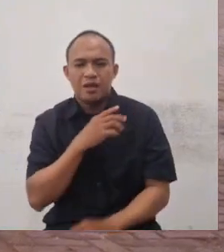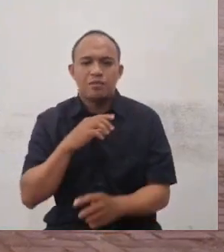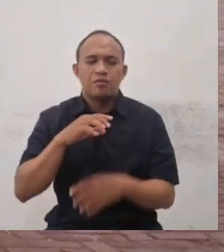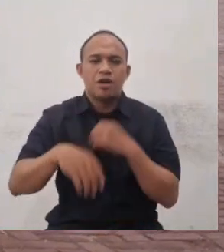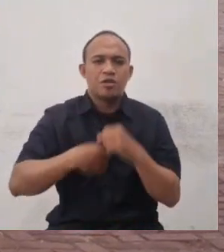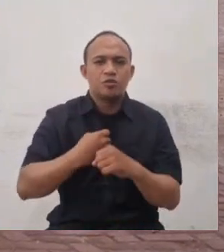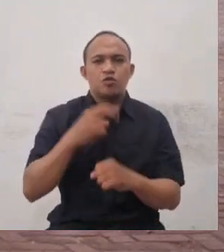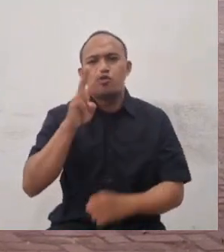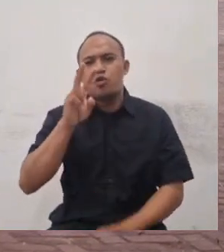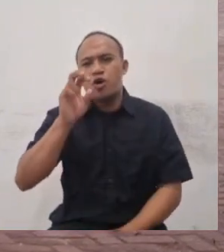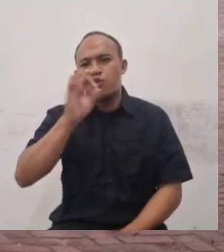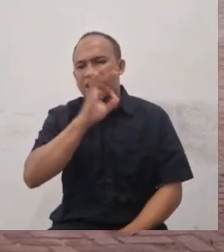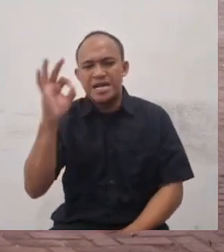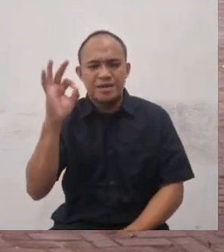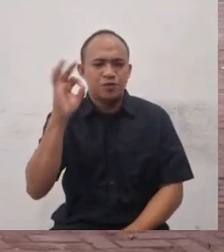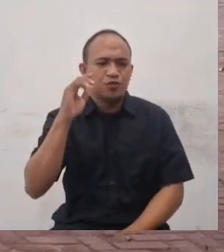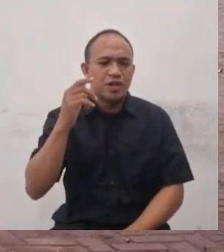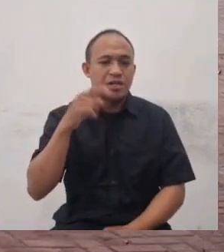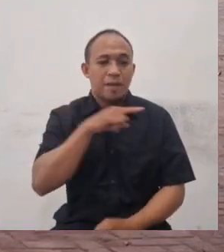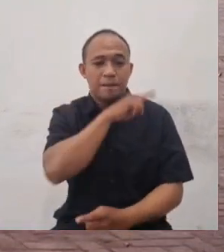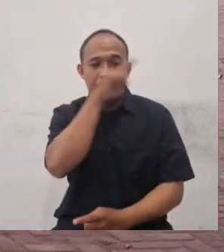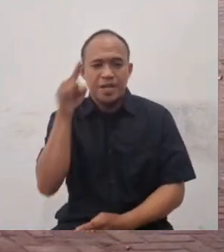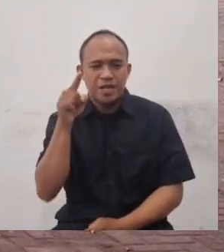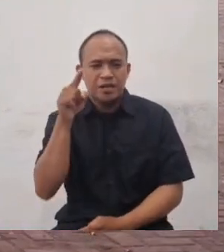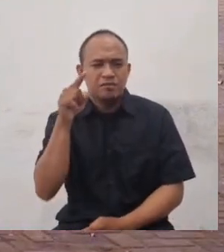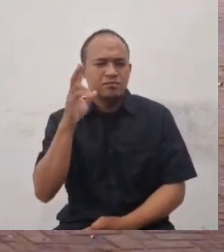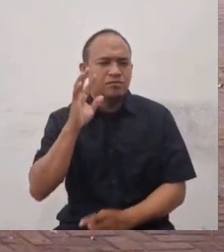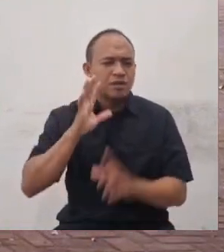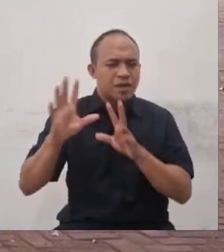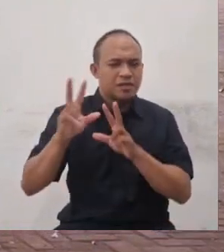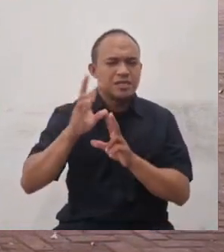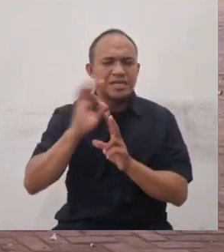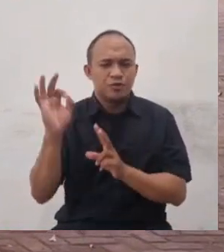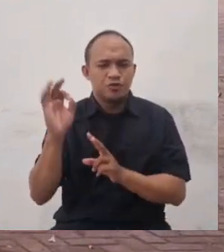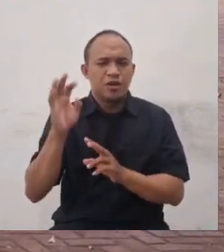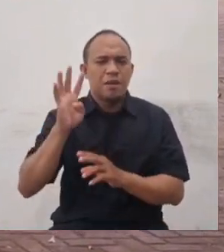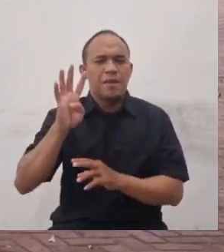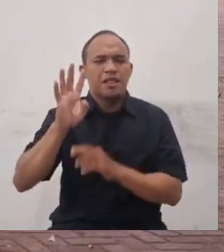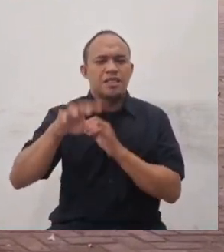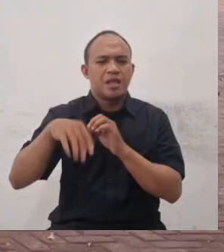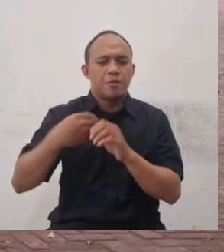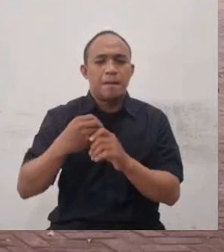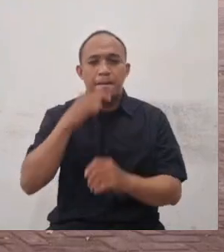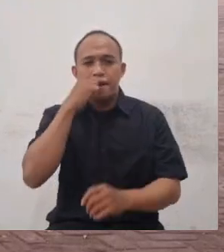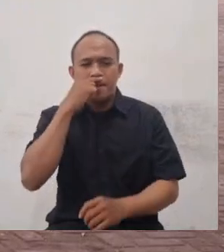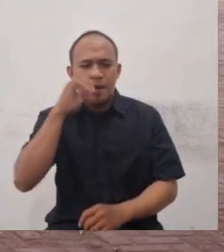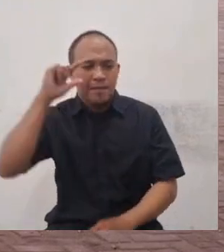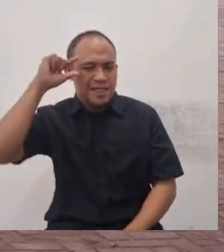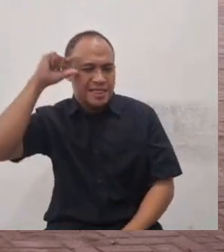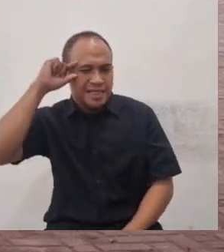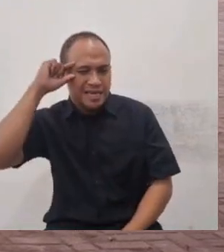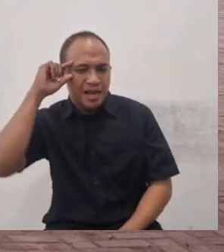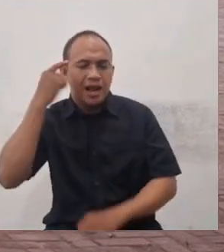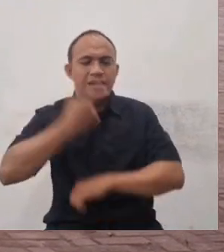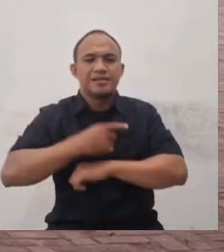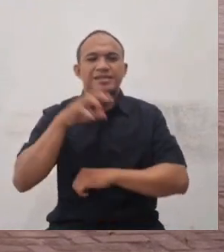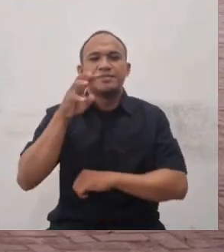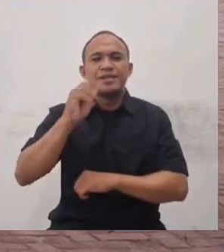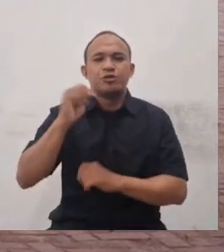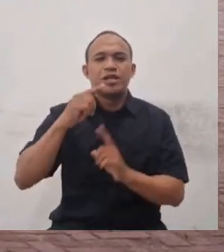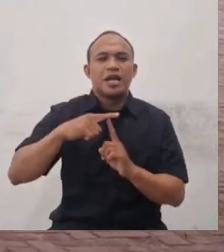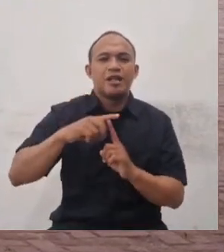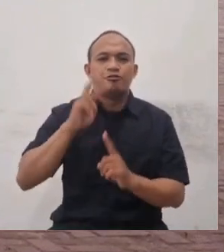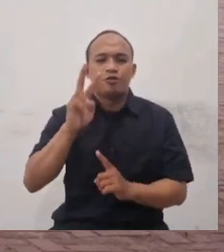Gorontalo periode 2019 hingga 2024 Marten Taha pada Minggu